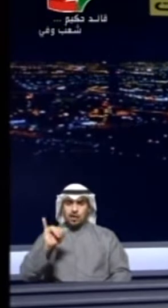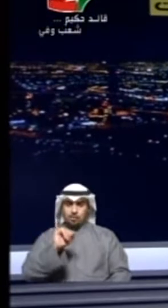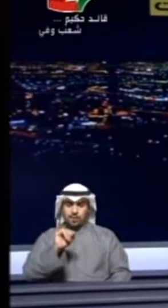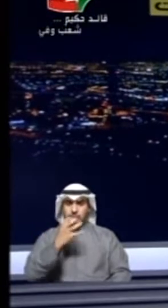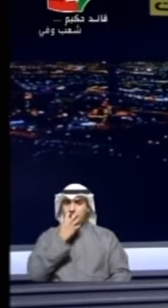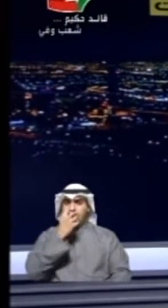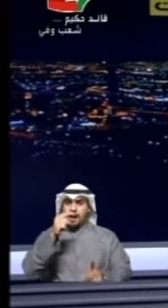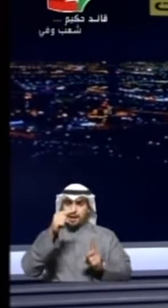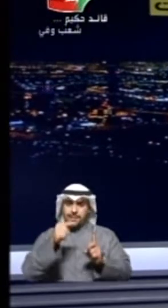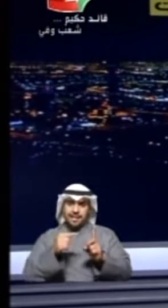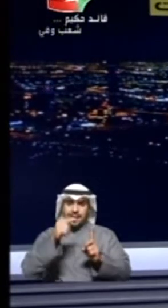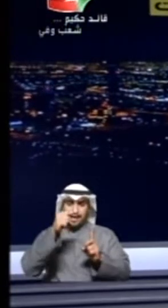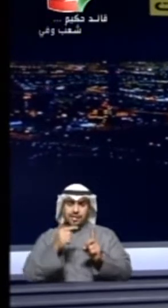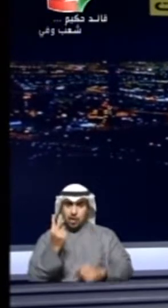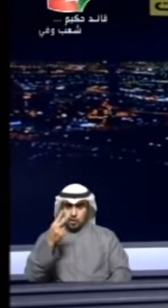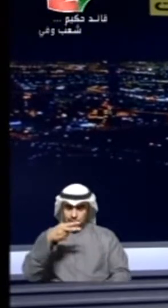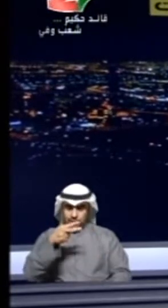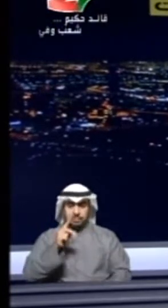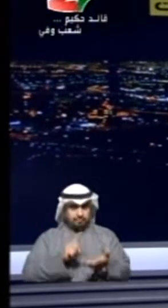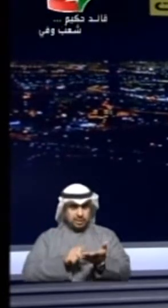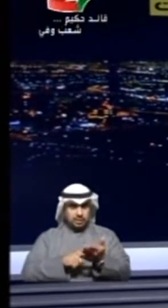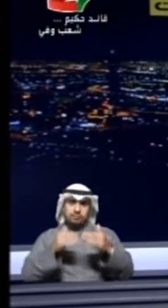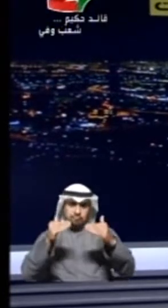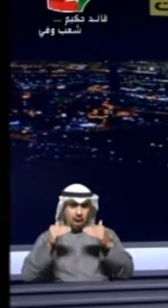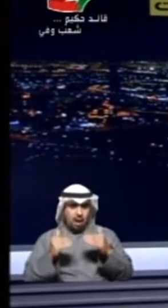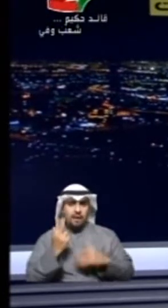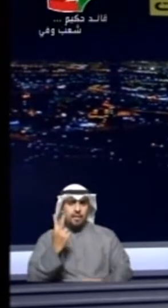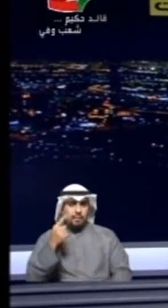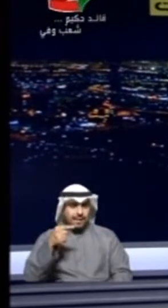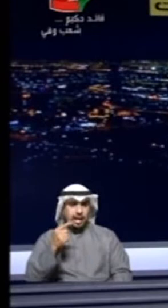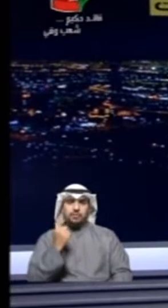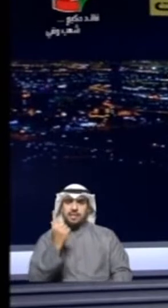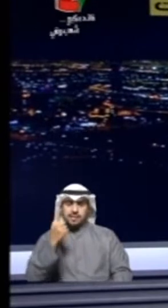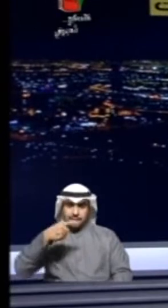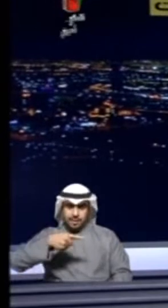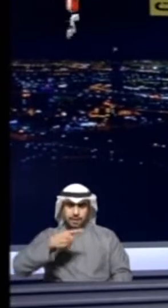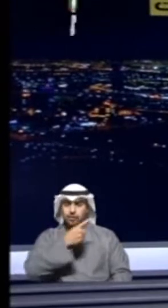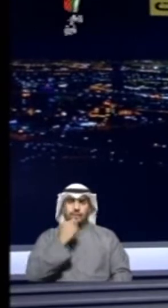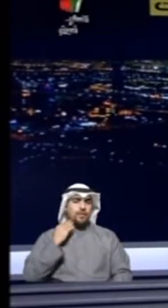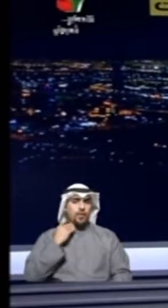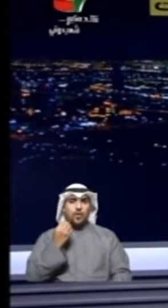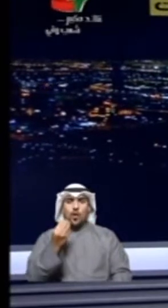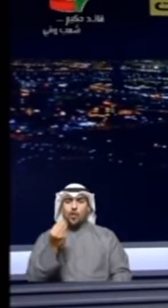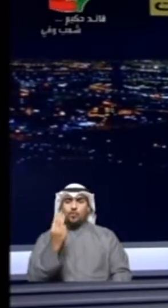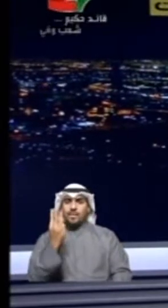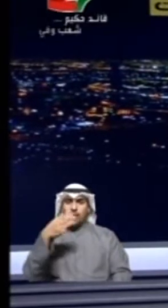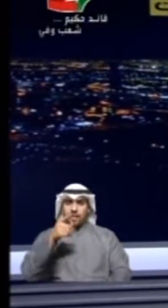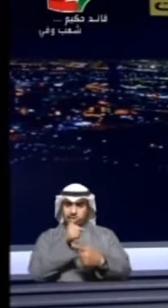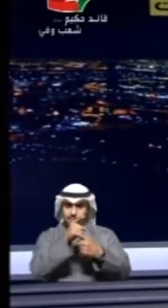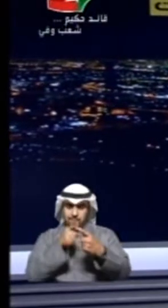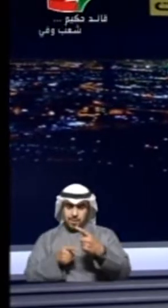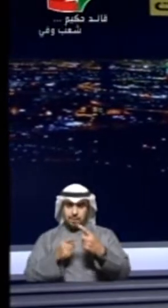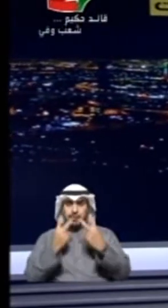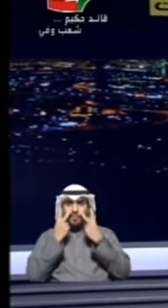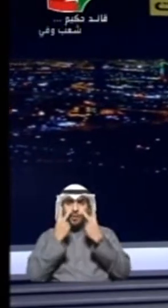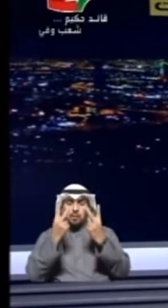درجة مئوية لكن المحسوسة ما بين 17 إلى 18 درجة مئوية، الرطوبة النسبية 33%، والرؤية الأفقية